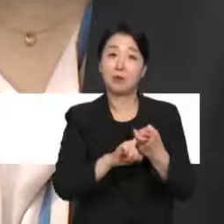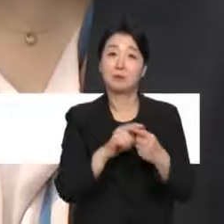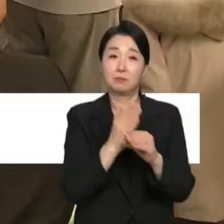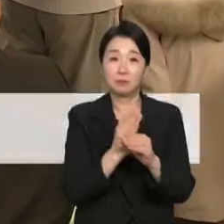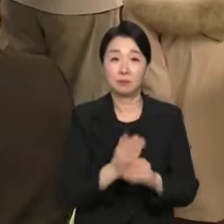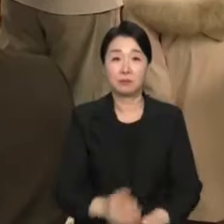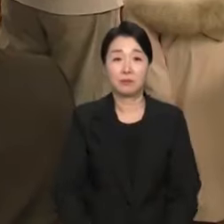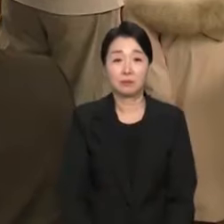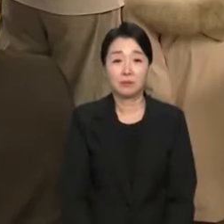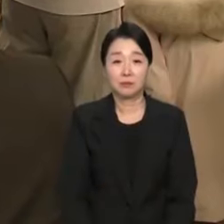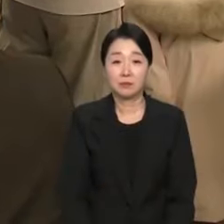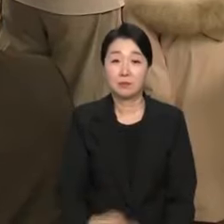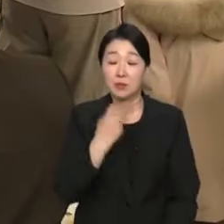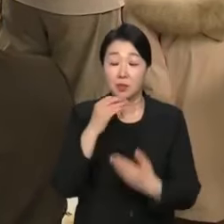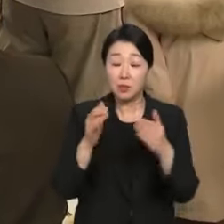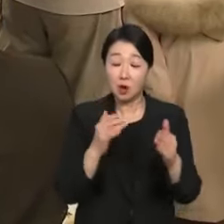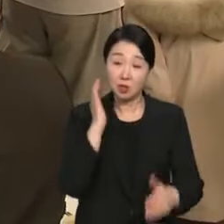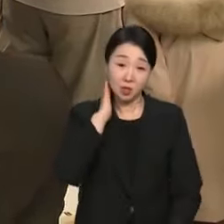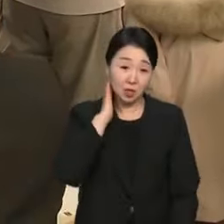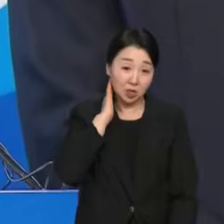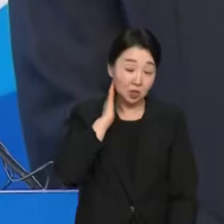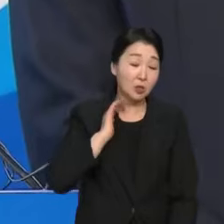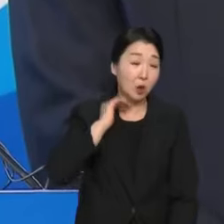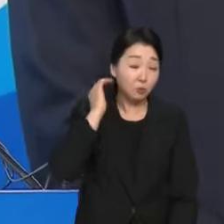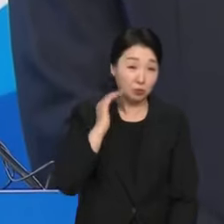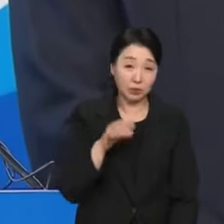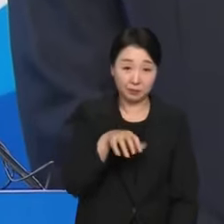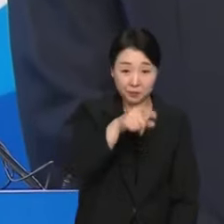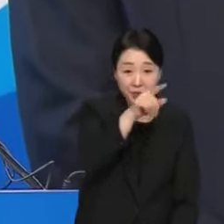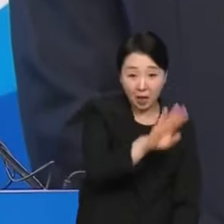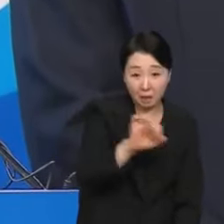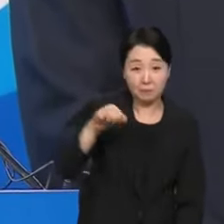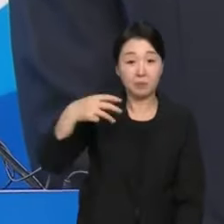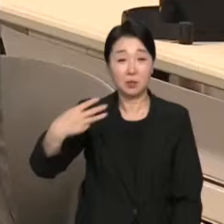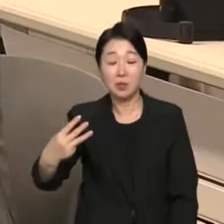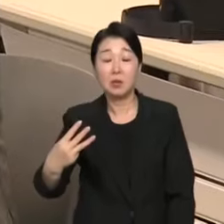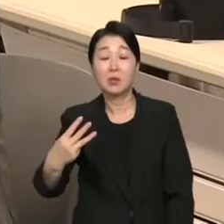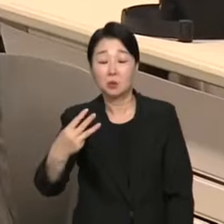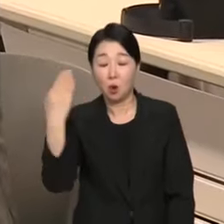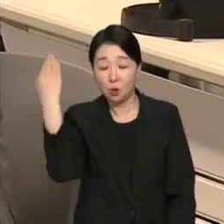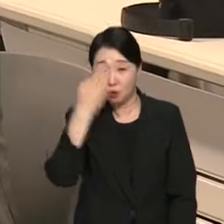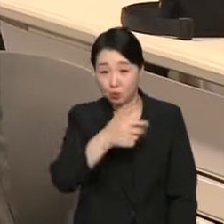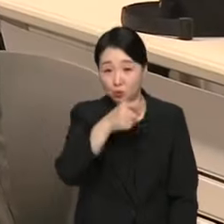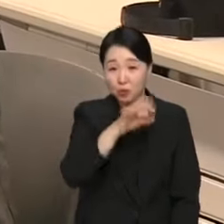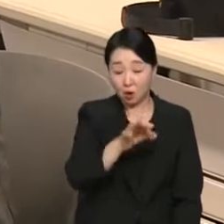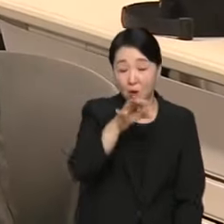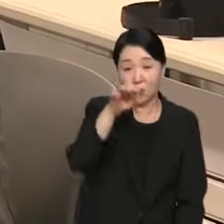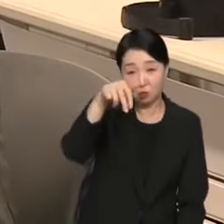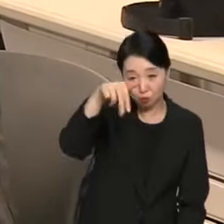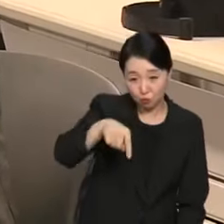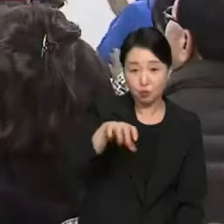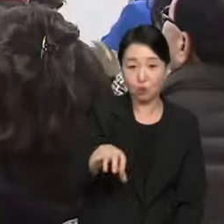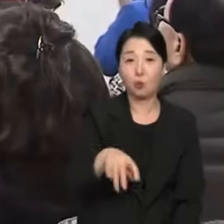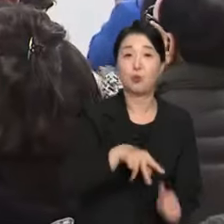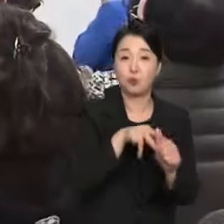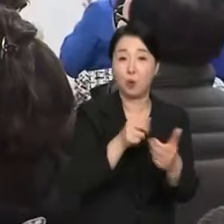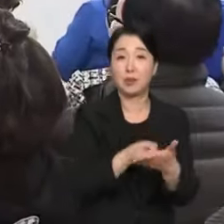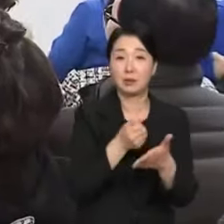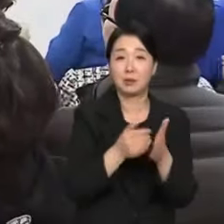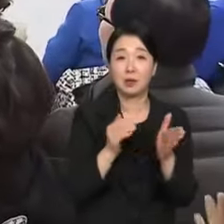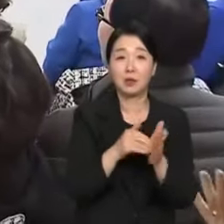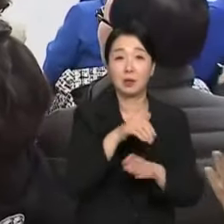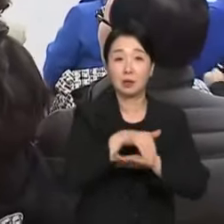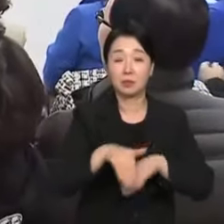꼽힙니다. 경기 의정부시갑과 의정부시을, 충북 청주청원의 최종 후보도 확정합니다.